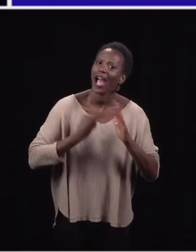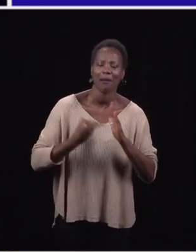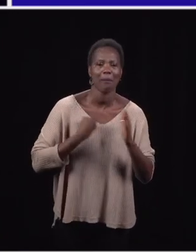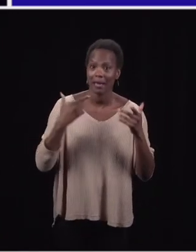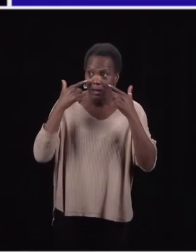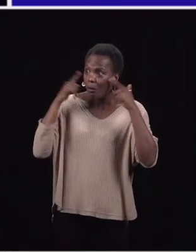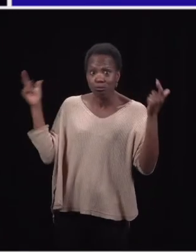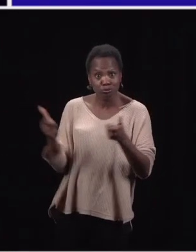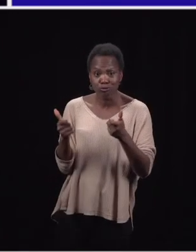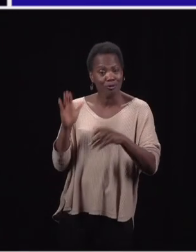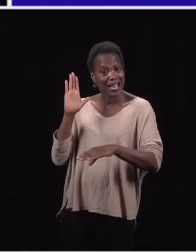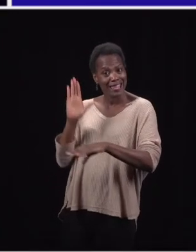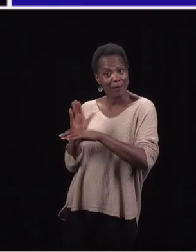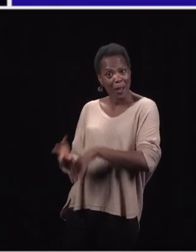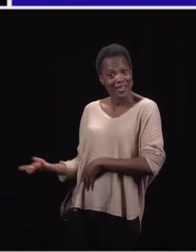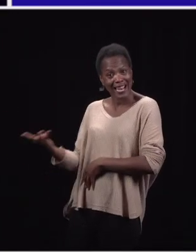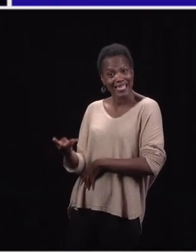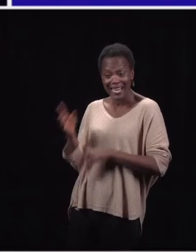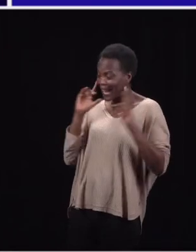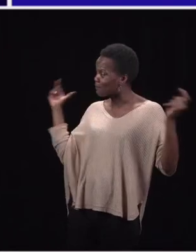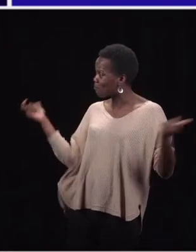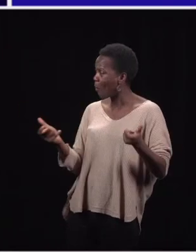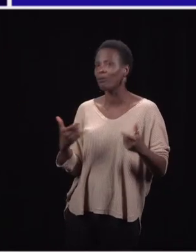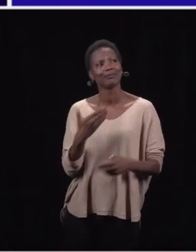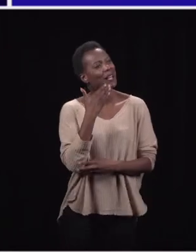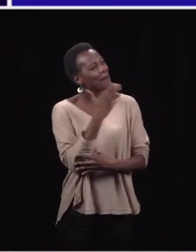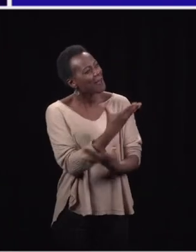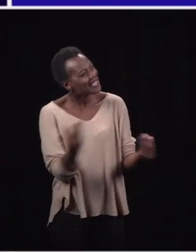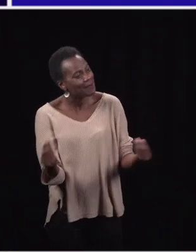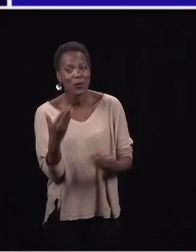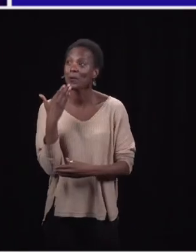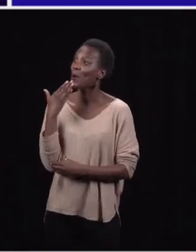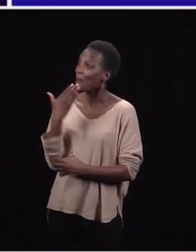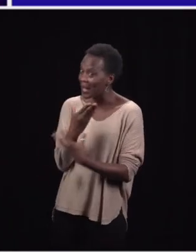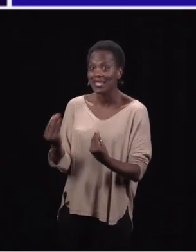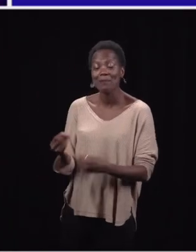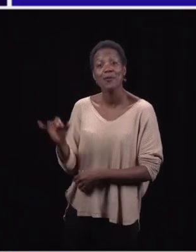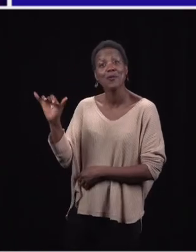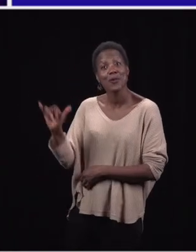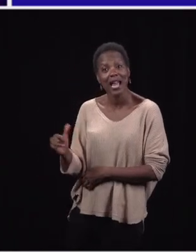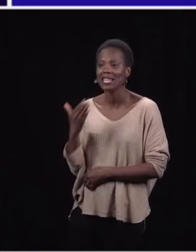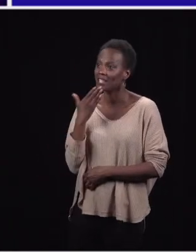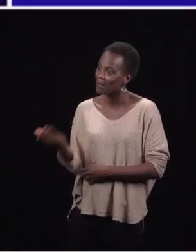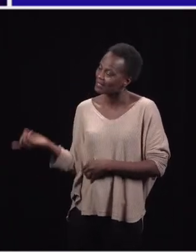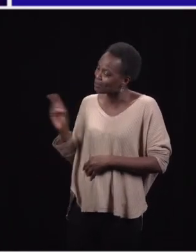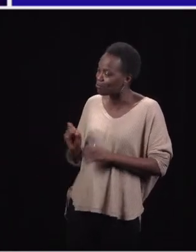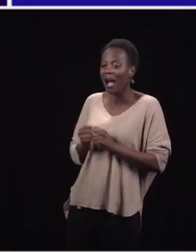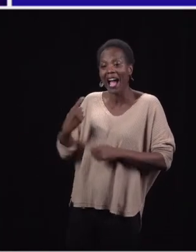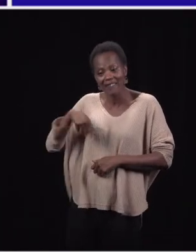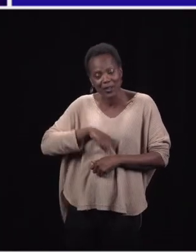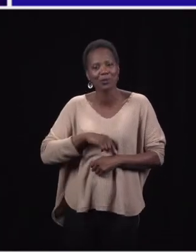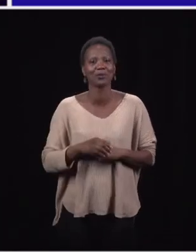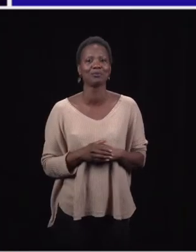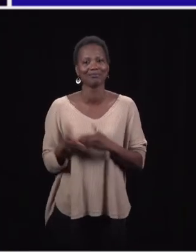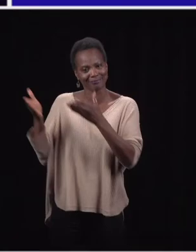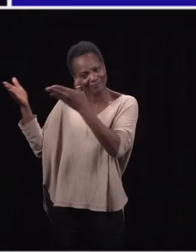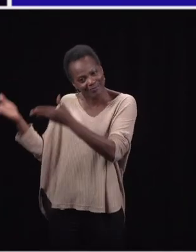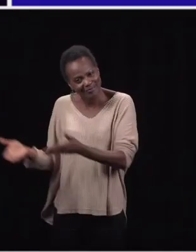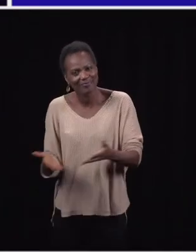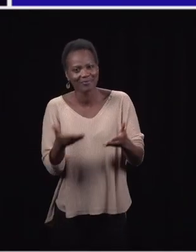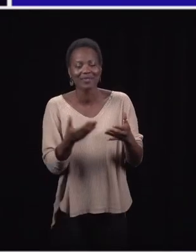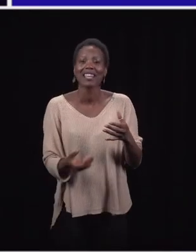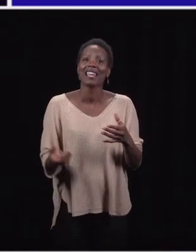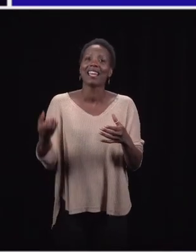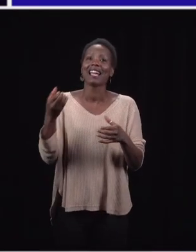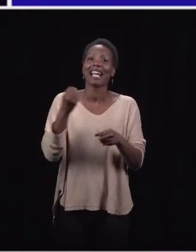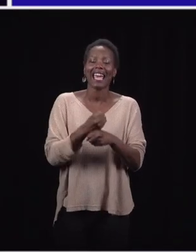de vos quatre témoignages ce soir merci beaucoup merci beaucoup Yanis merci d'avoir été avec nous Yanis TV un des un des fondateurs de